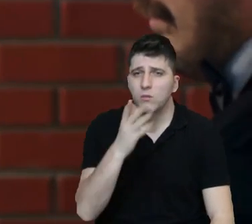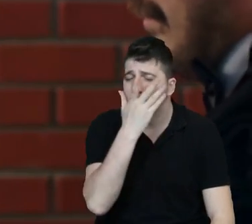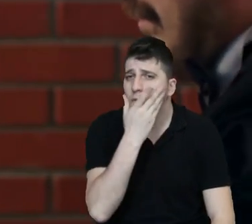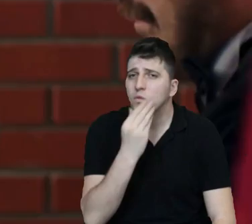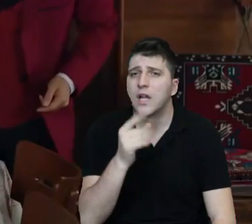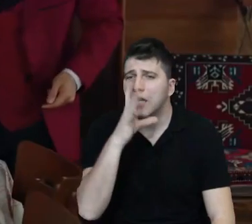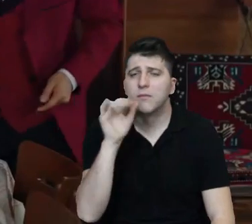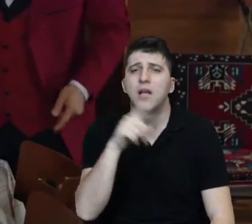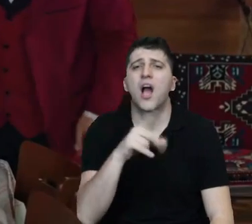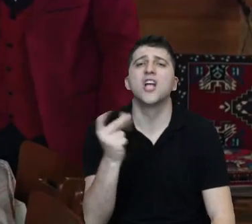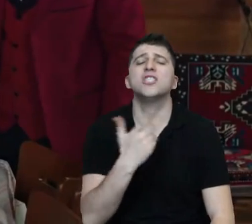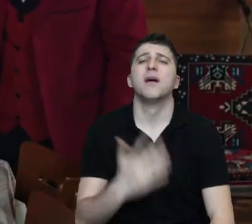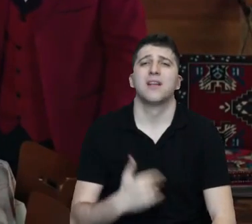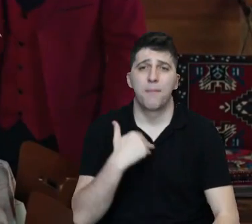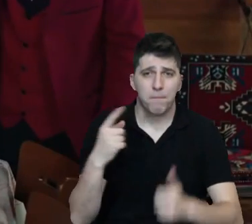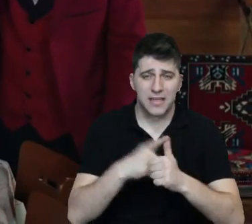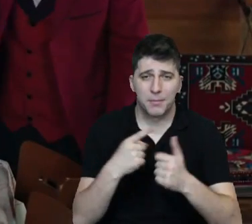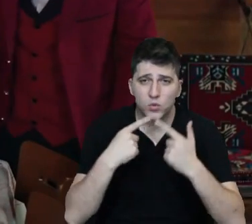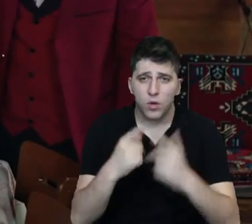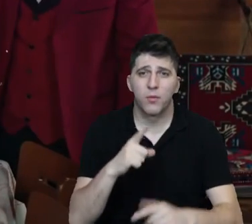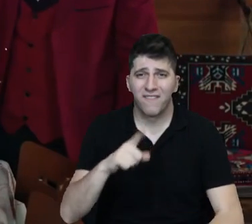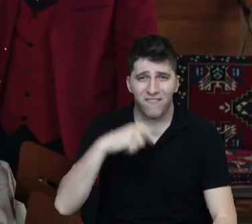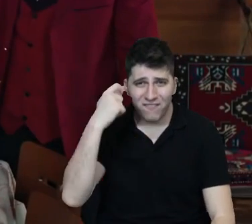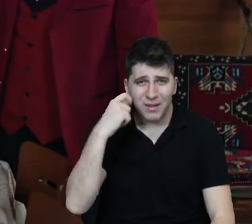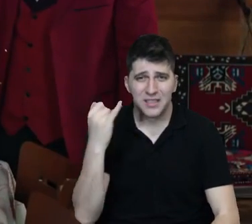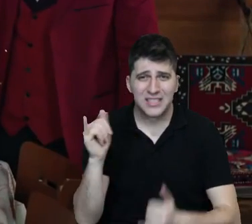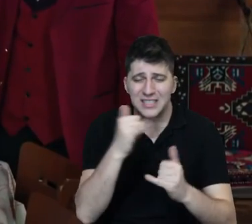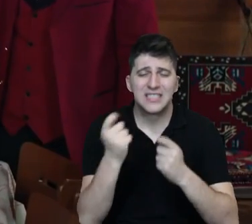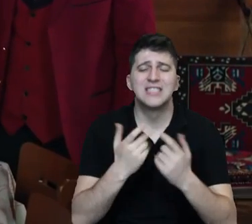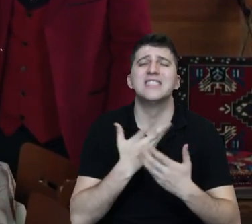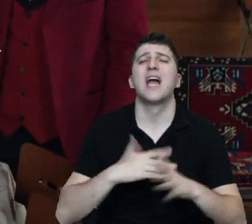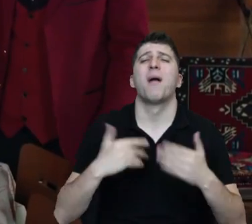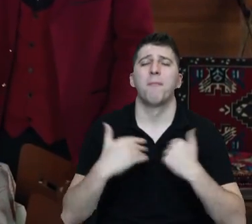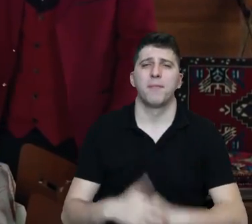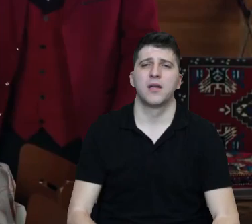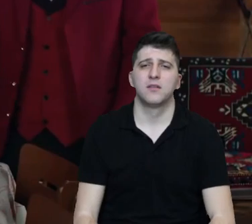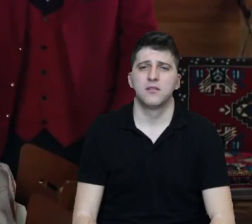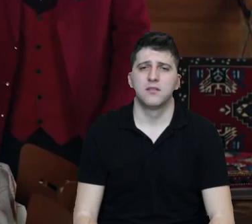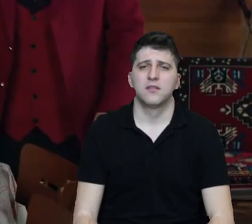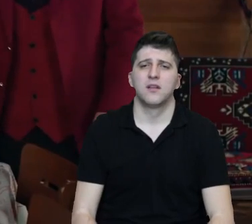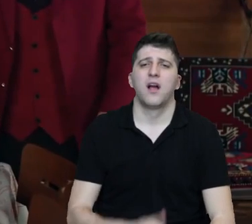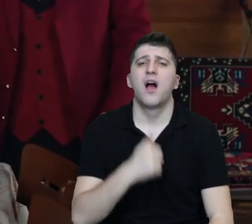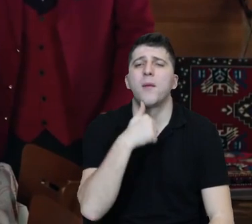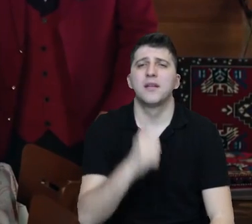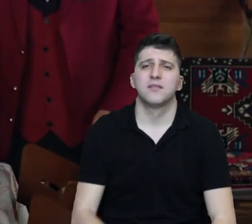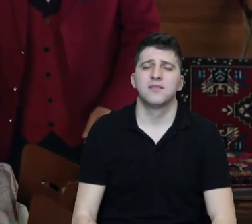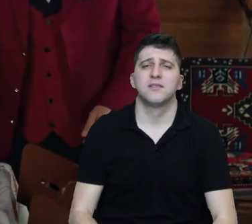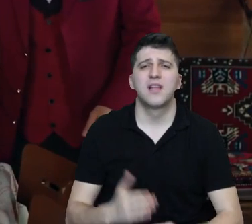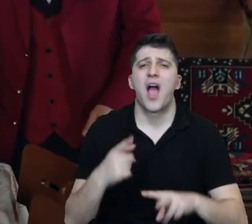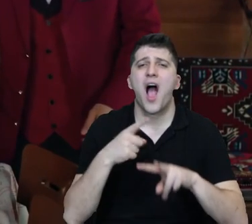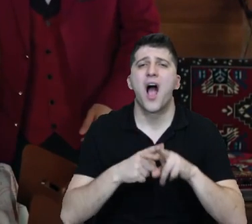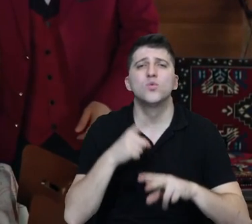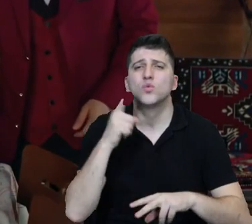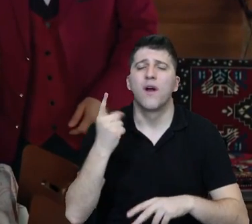kaçırır ki? Ben başından beri söylüyorum bu film fırlak işlerini sevmem diye. Abi, ya Aysun'un